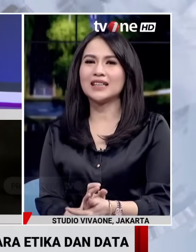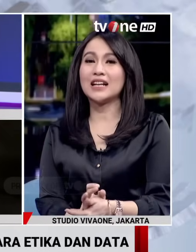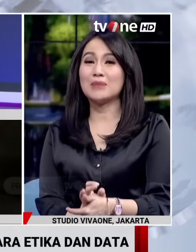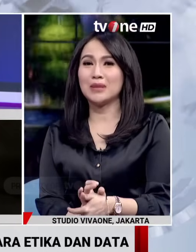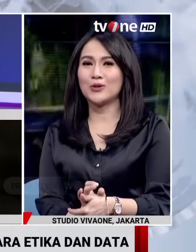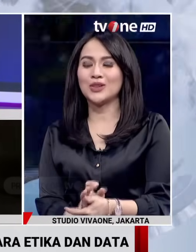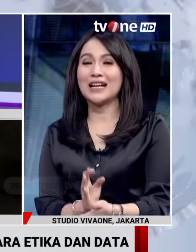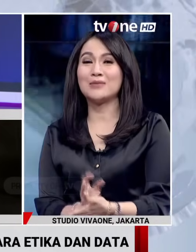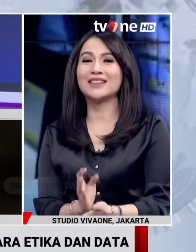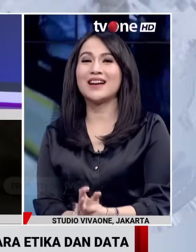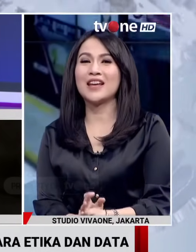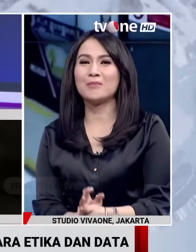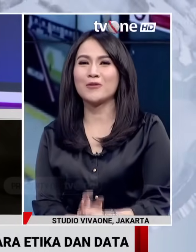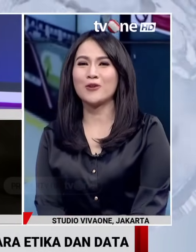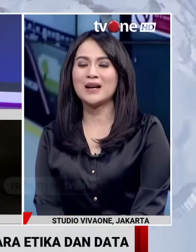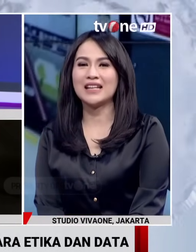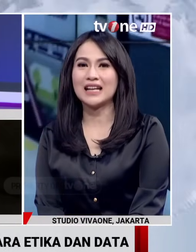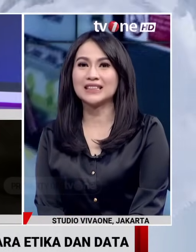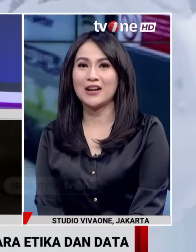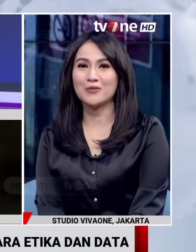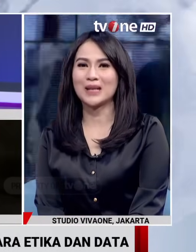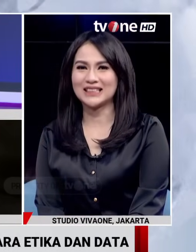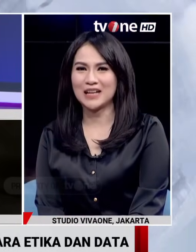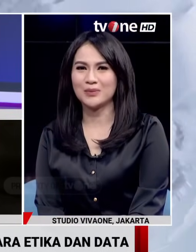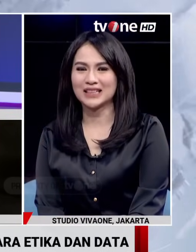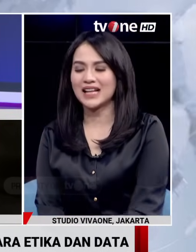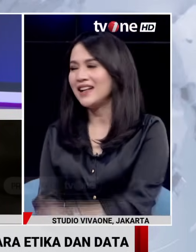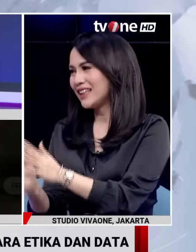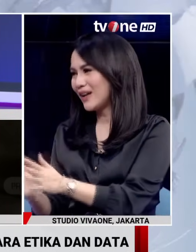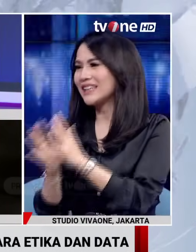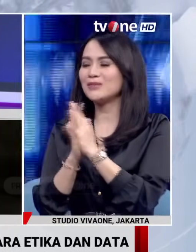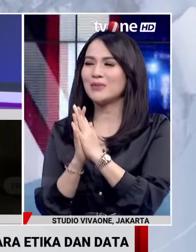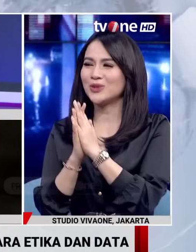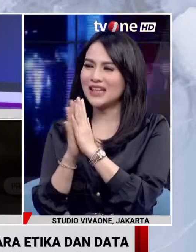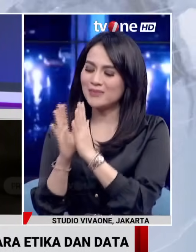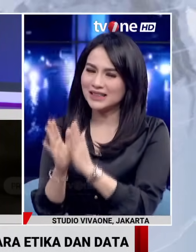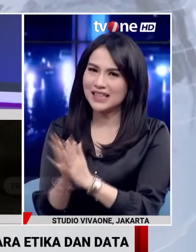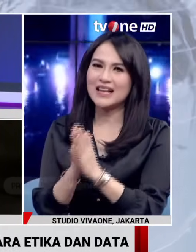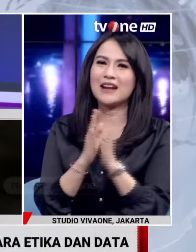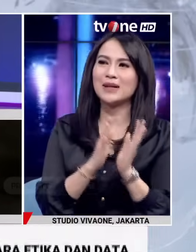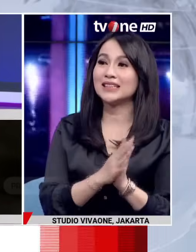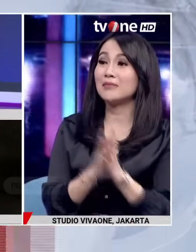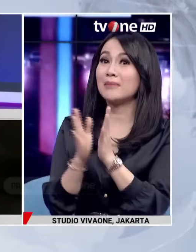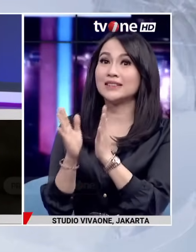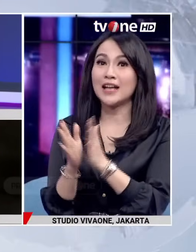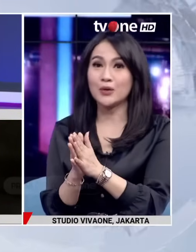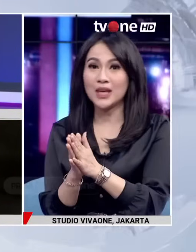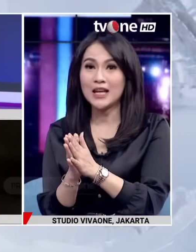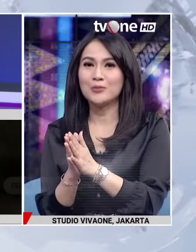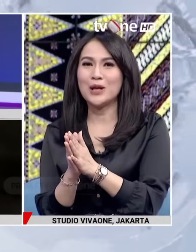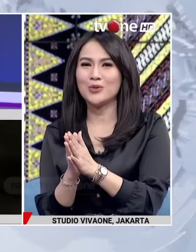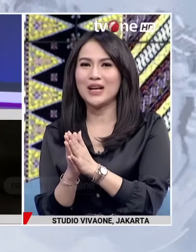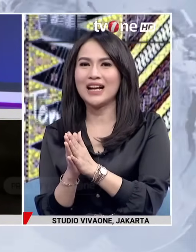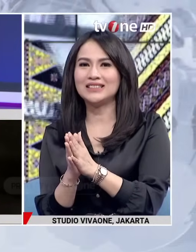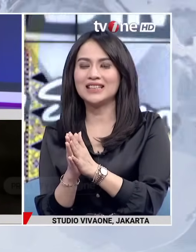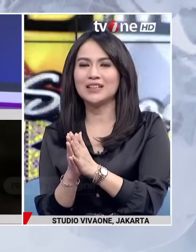menyaksikan debat berikutnya debat terakhir performa dari calon presiden pemirsa Terima kasih Mbak Putri Mas Indra Mas Imam Mas nyarwi